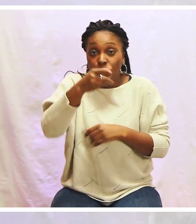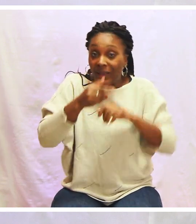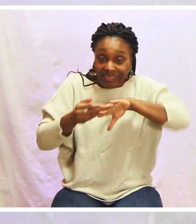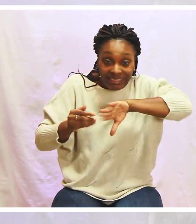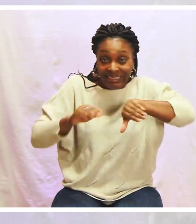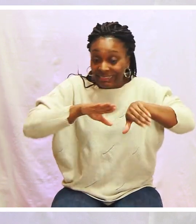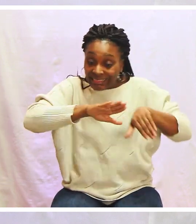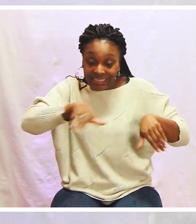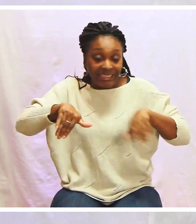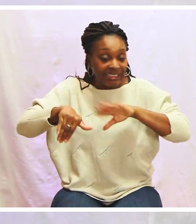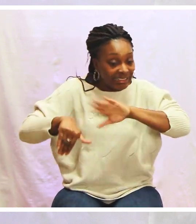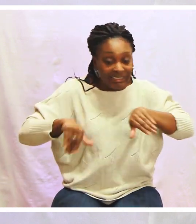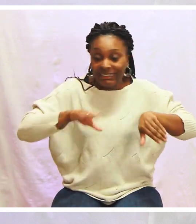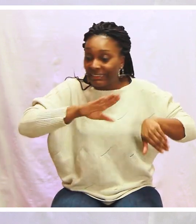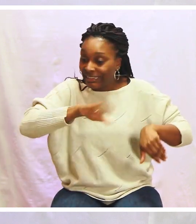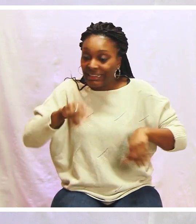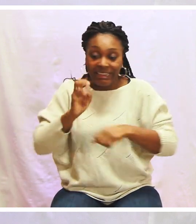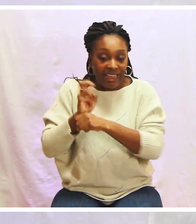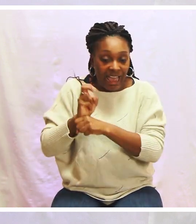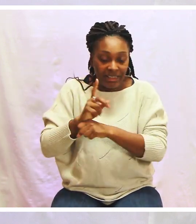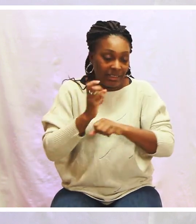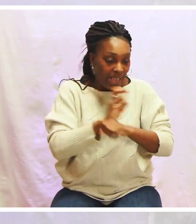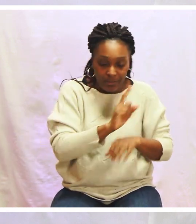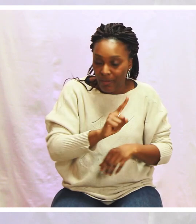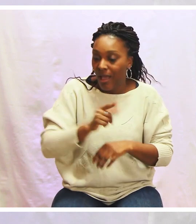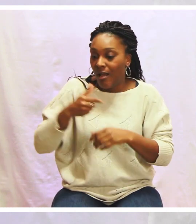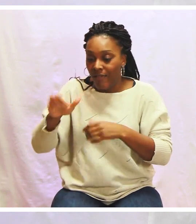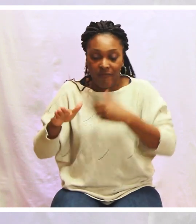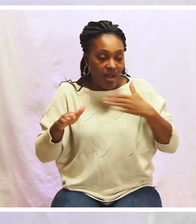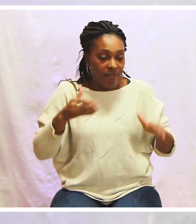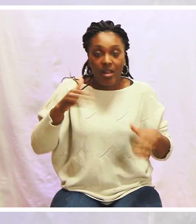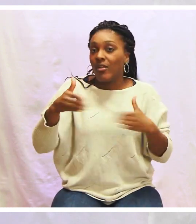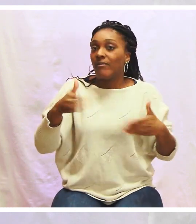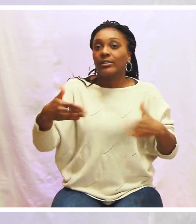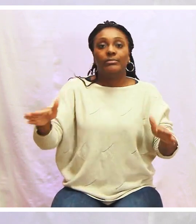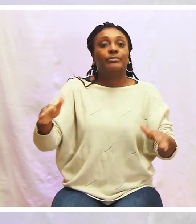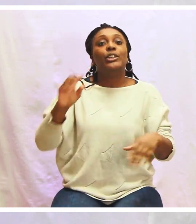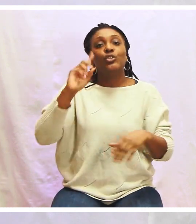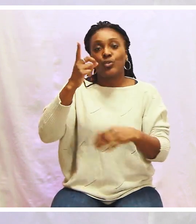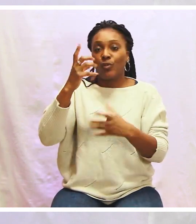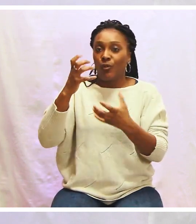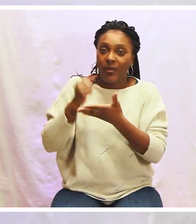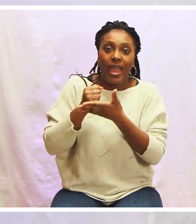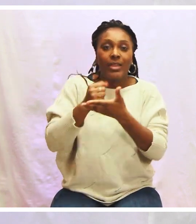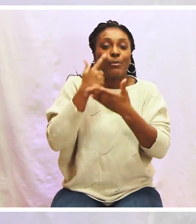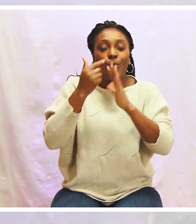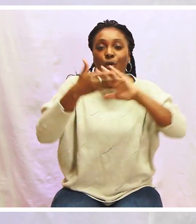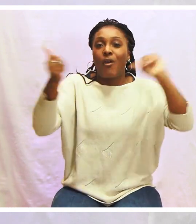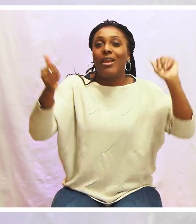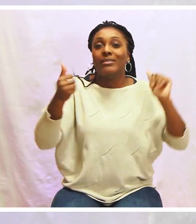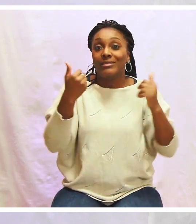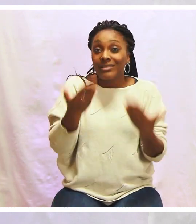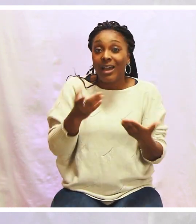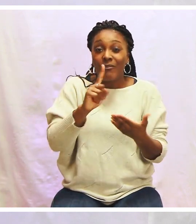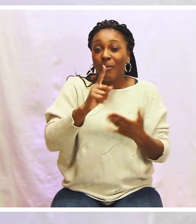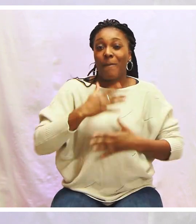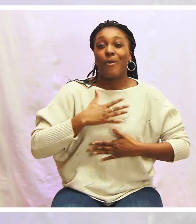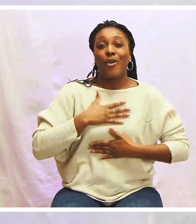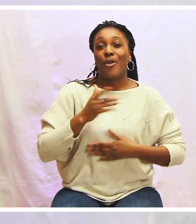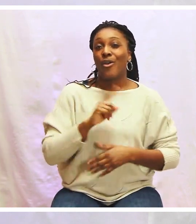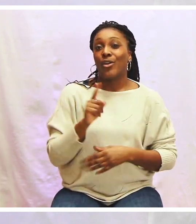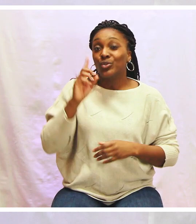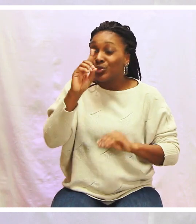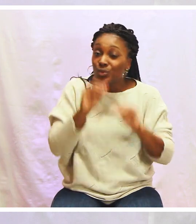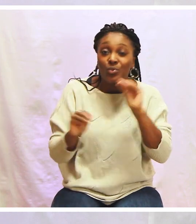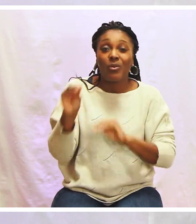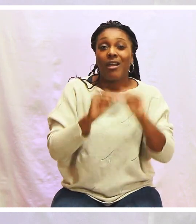bon Seigneur, fais ta volonté pleinement. Et tu verras comment Dieu prendra le relais dans ta situation. N'aie pas peur. Dieu prendra soin de